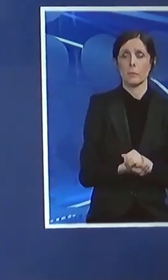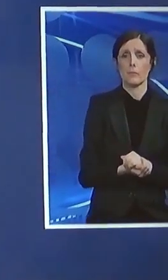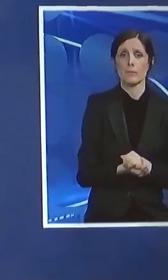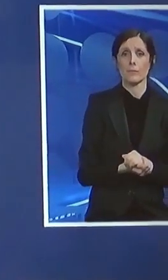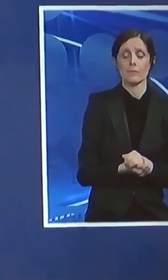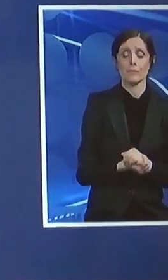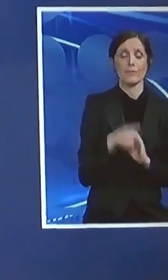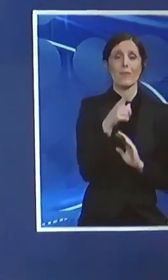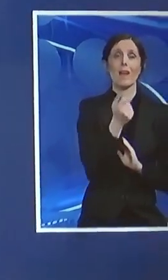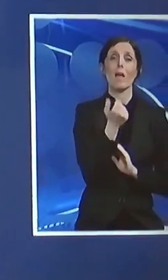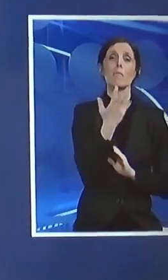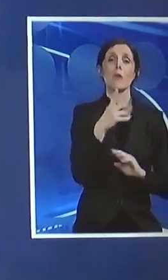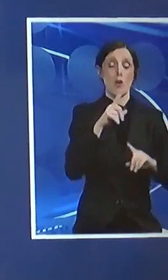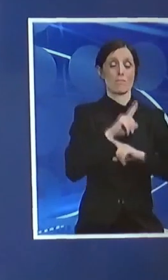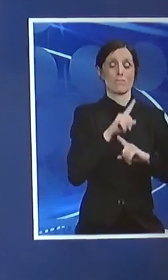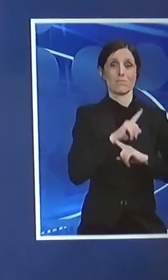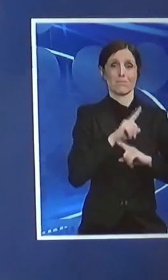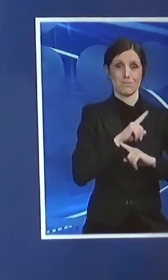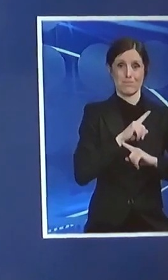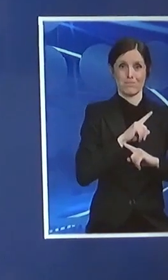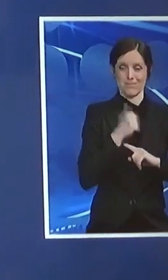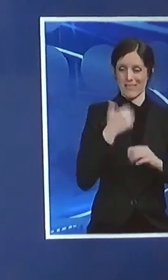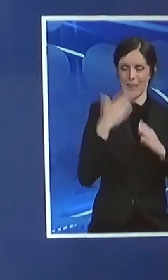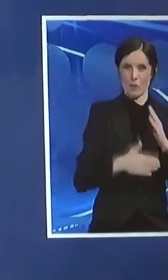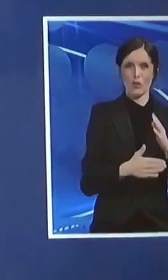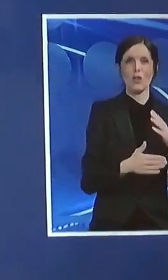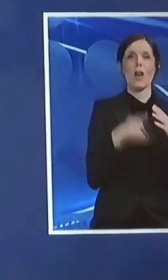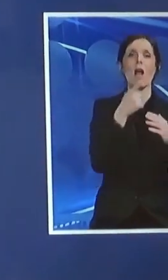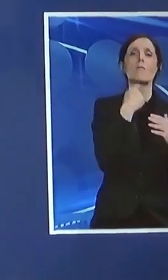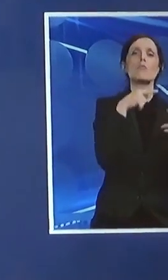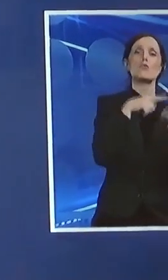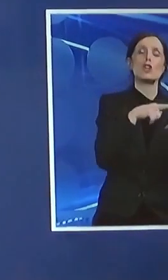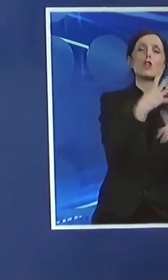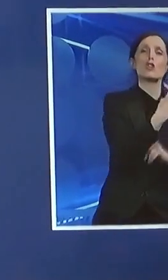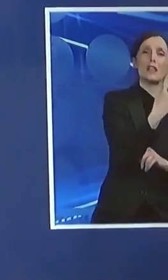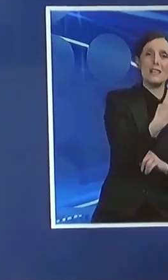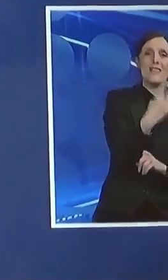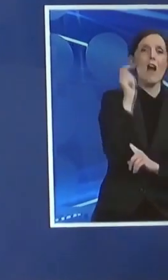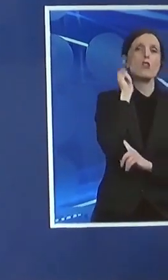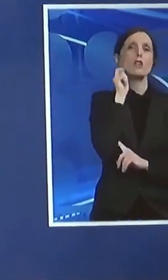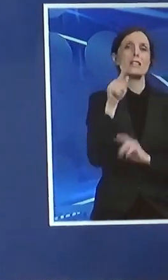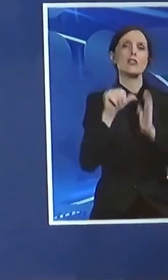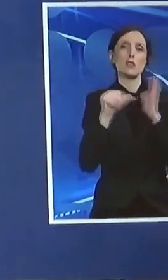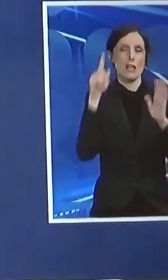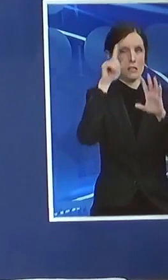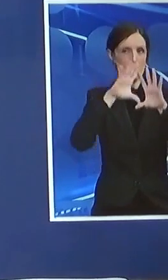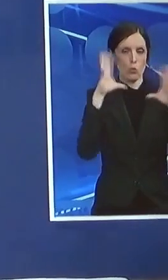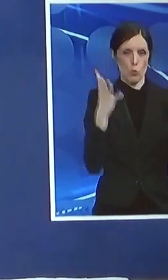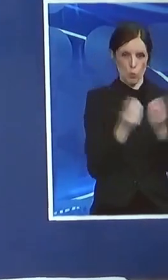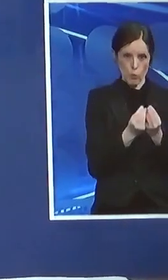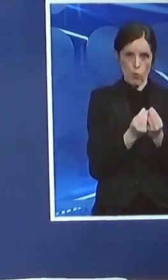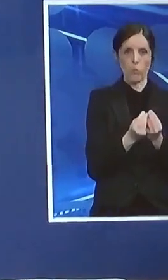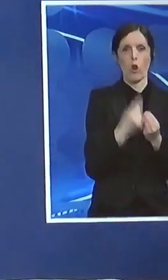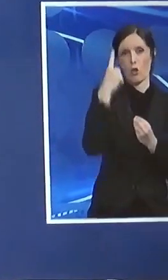Po broju preminulih, muškog pola ima 42, ženskog 16, ukupno je, dakle,